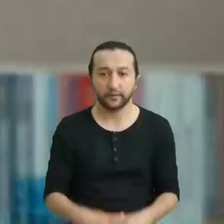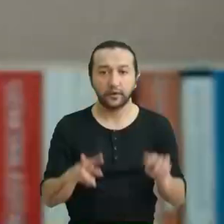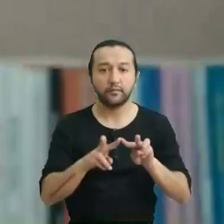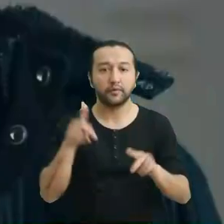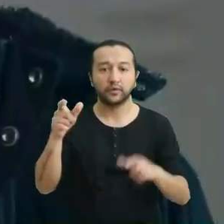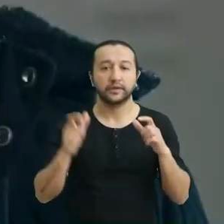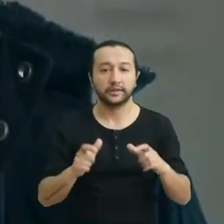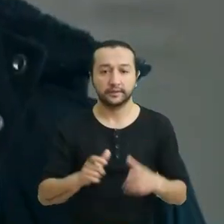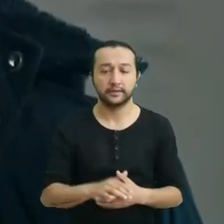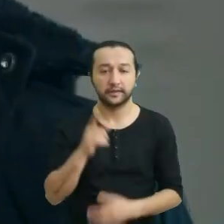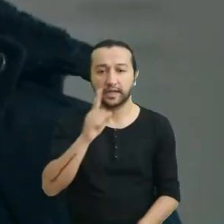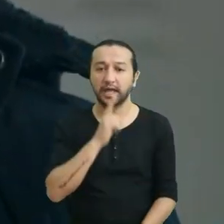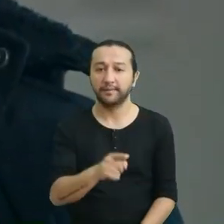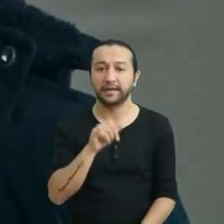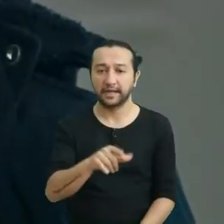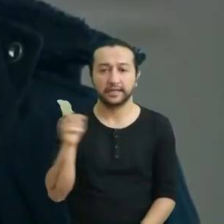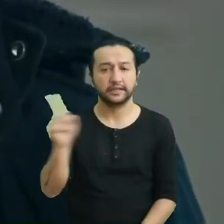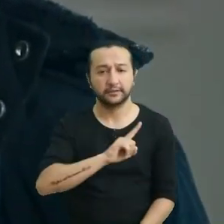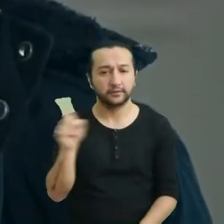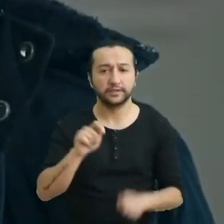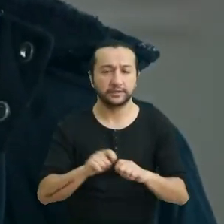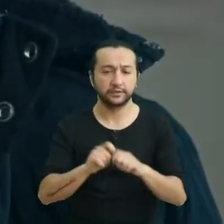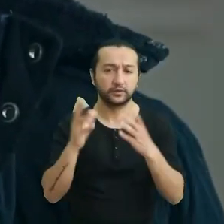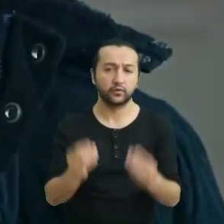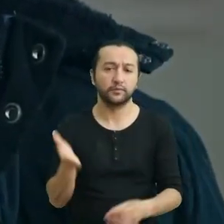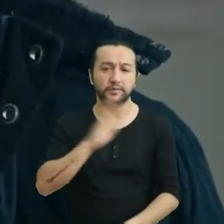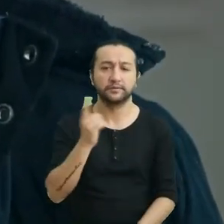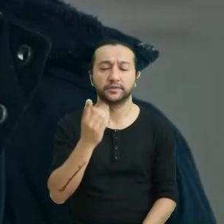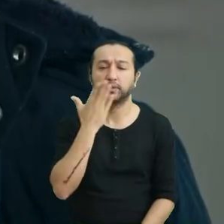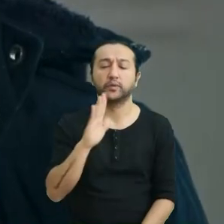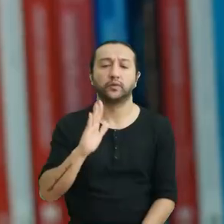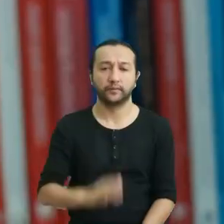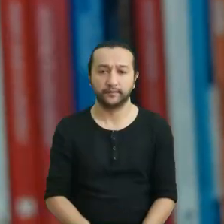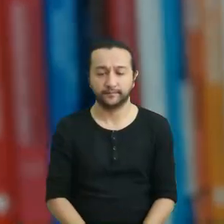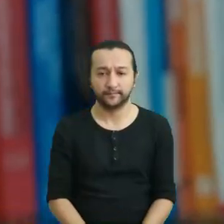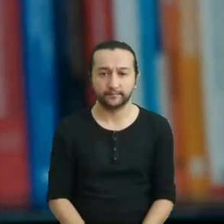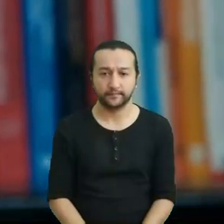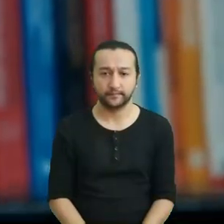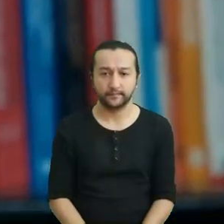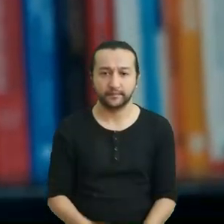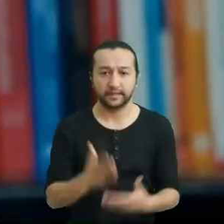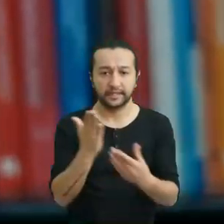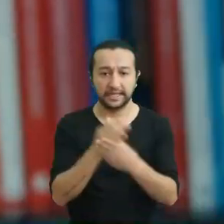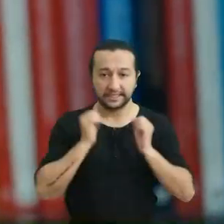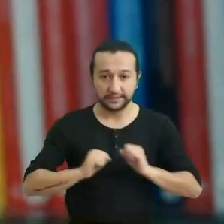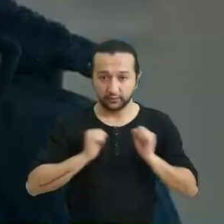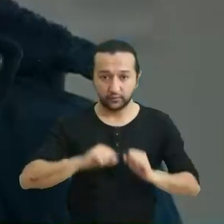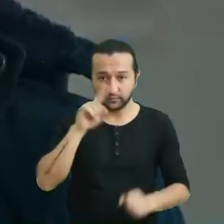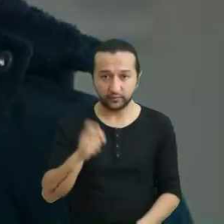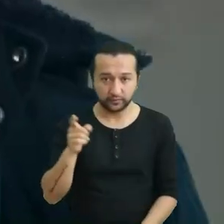Mahmut nerede? Emrettiğin gibi getir götür işi dışında başka bir şey vermiyoruz başkanım. Ders çalışıyor